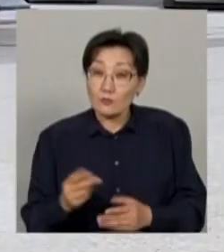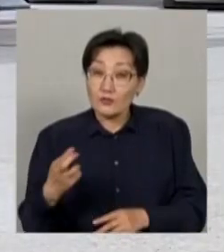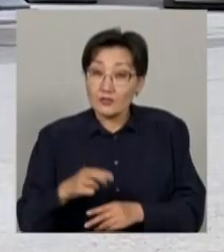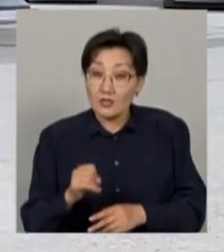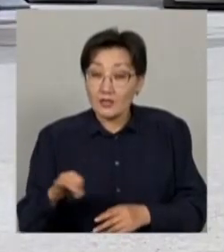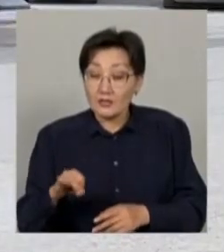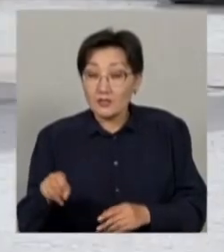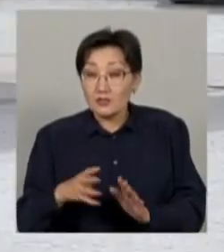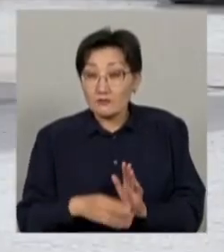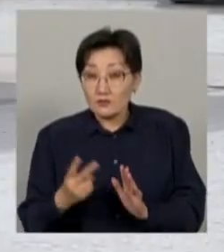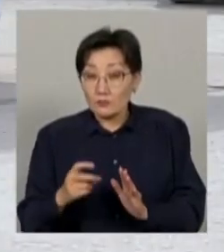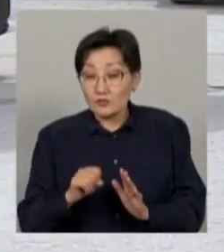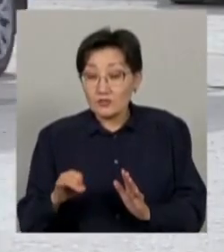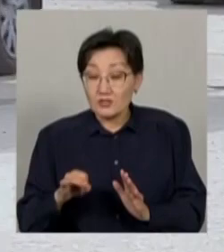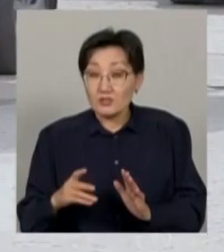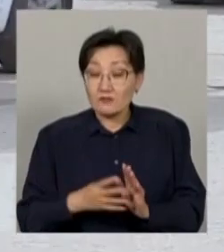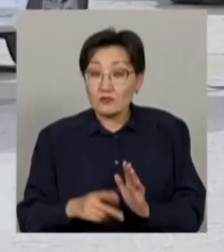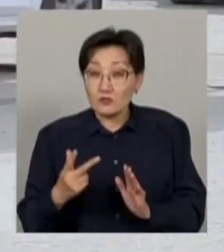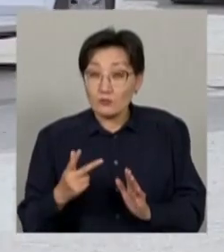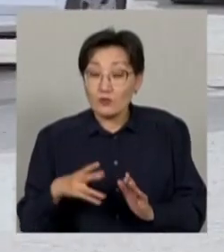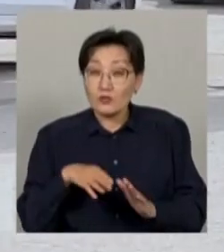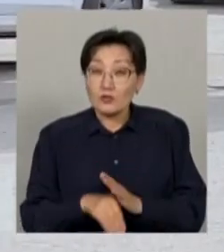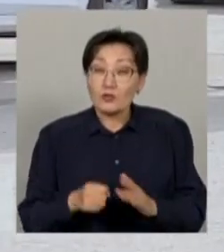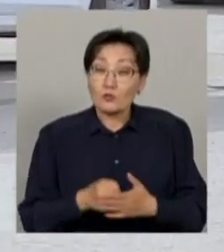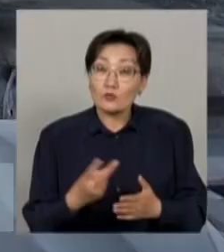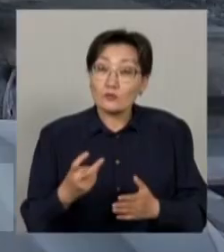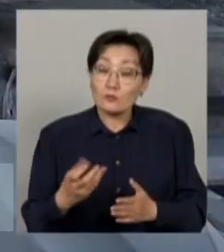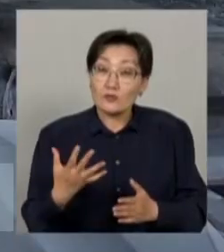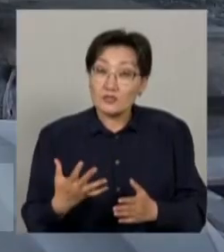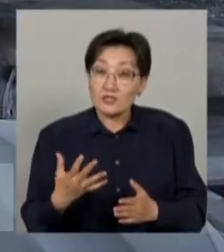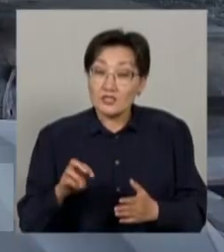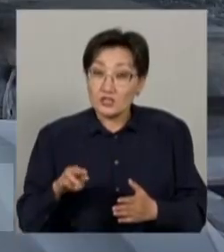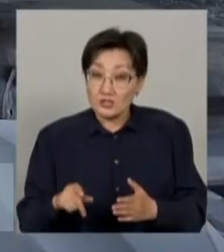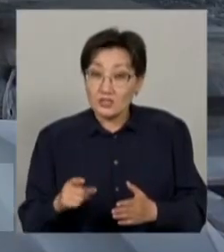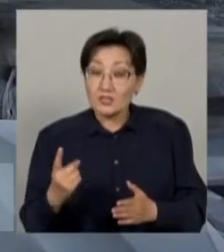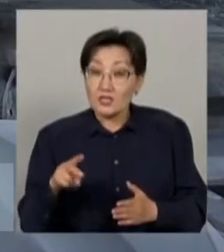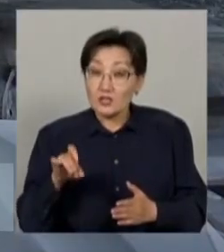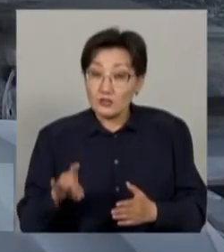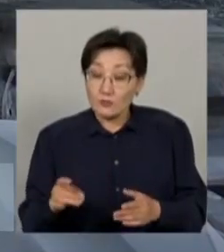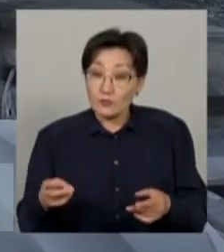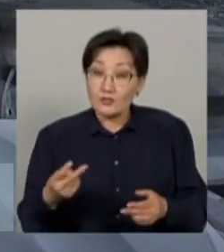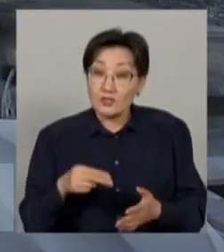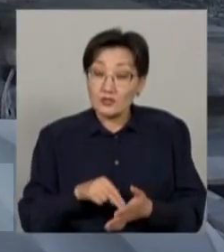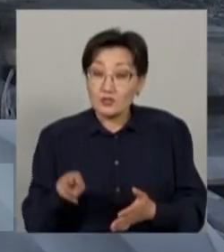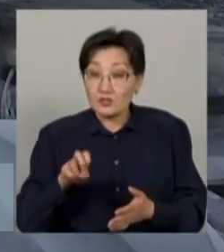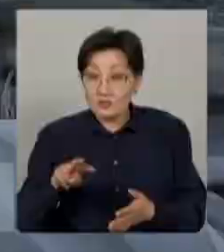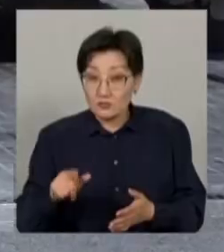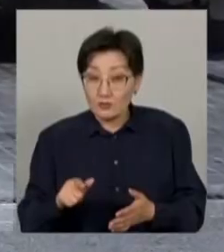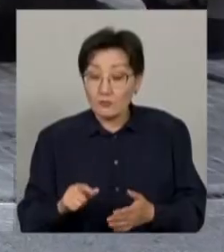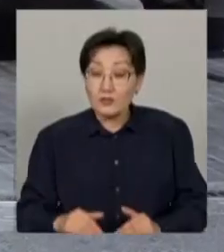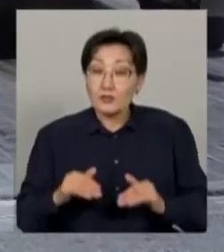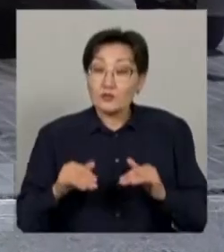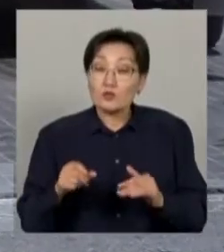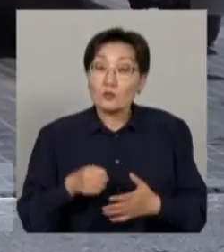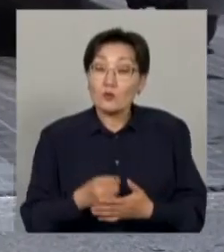марки АИ-92 и АИ-93 составят до 205 тенге за литр, а стоимость дистоплива